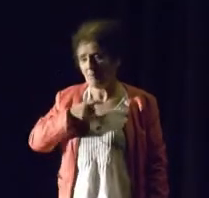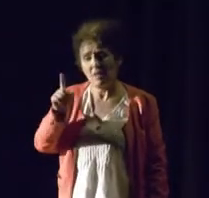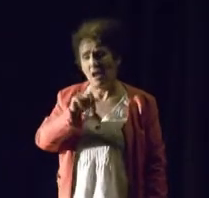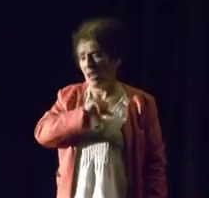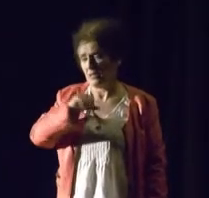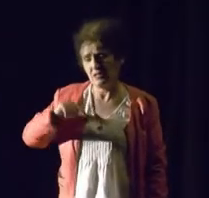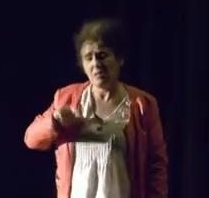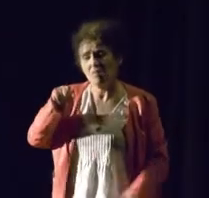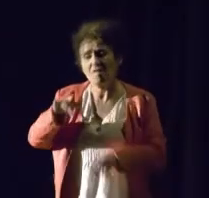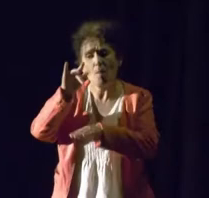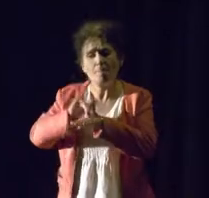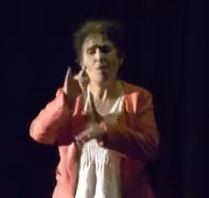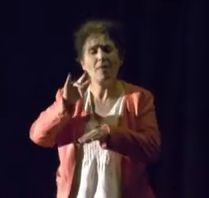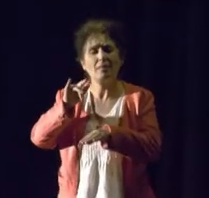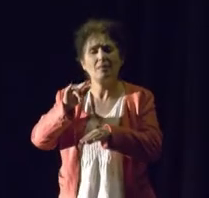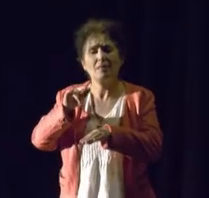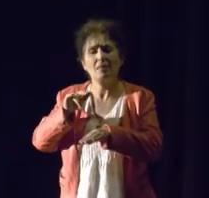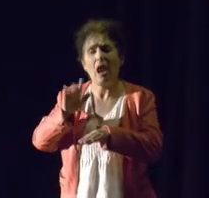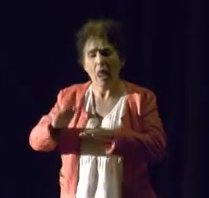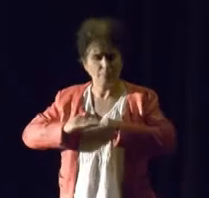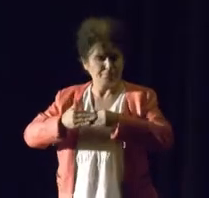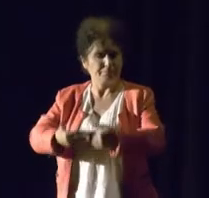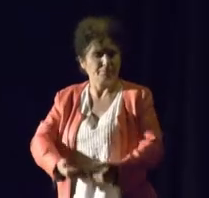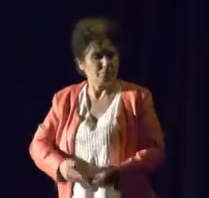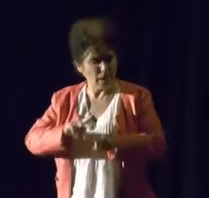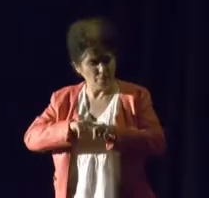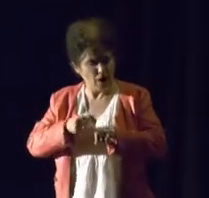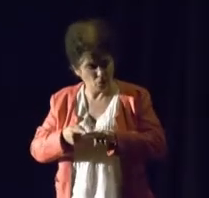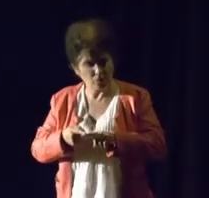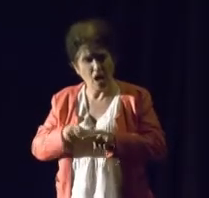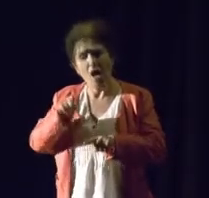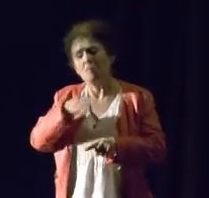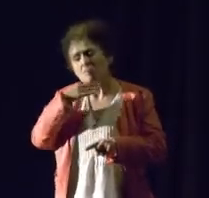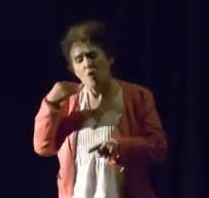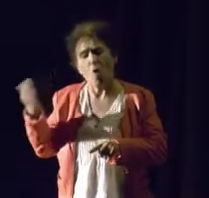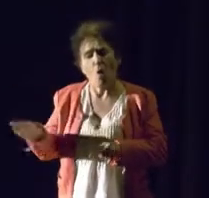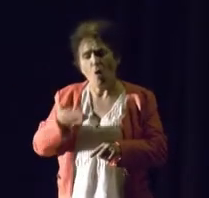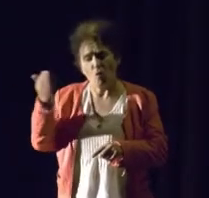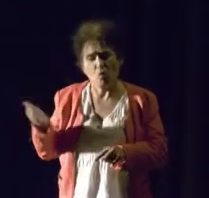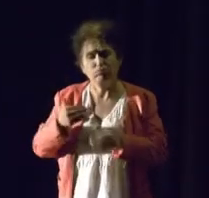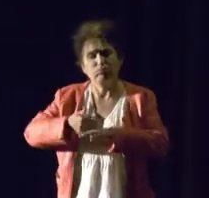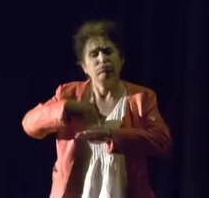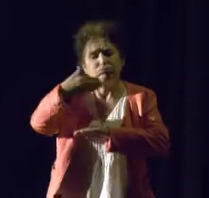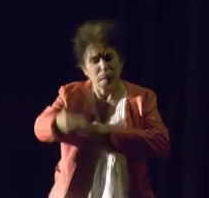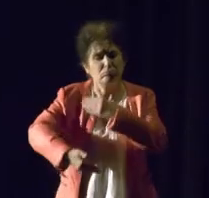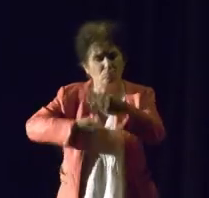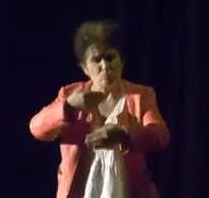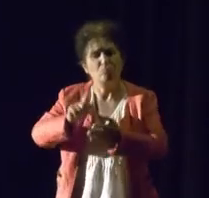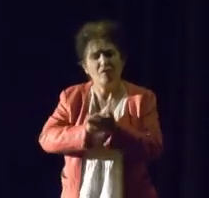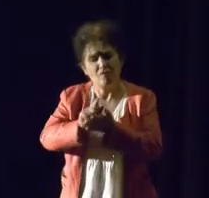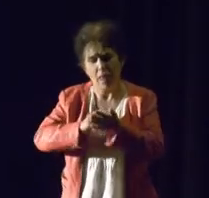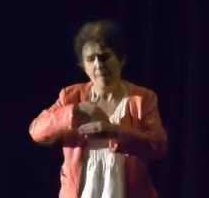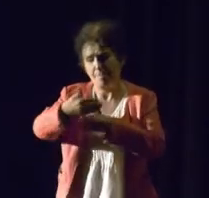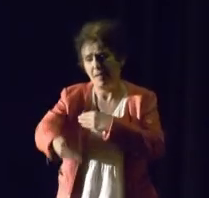само во моментот на бременоста, туку и многу, многу после тоа.